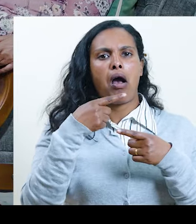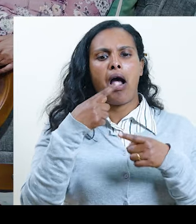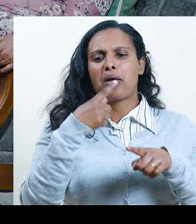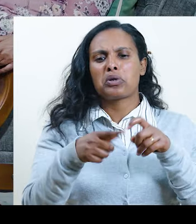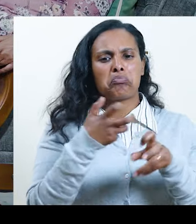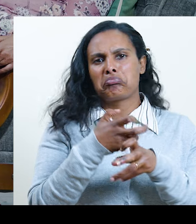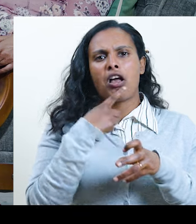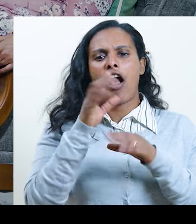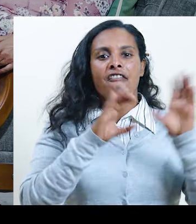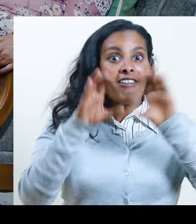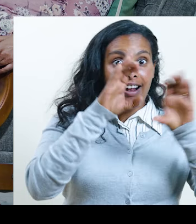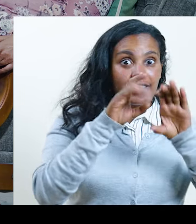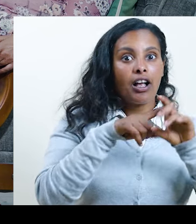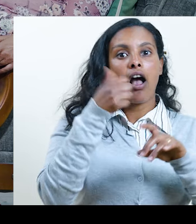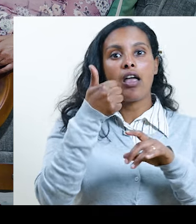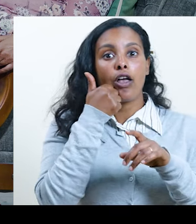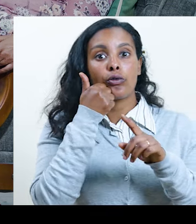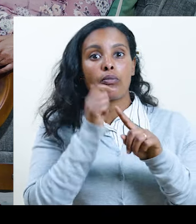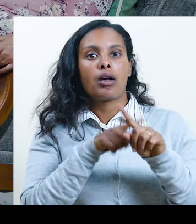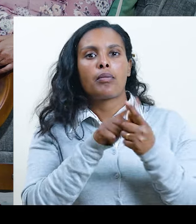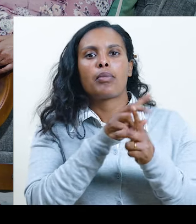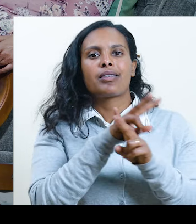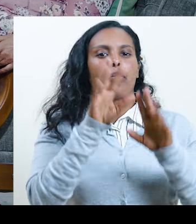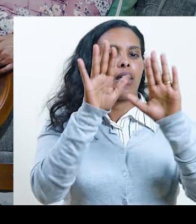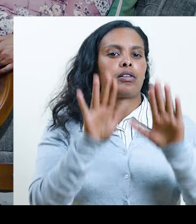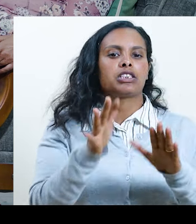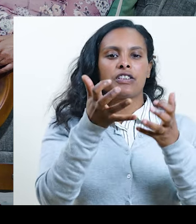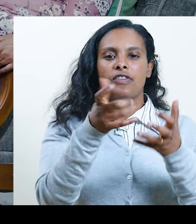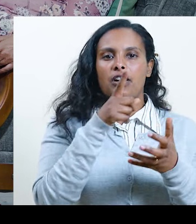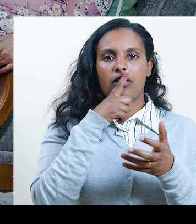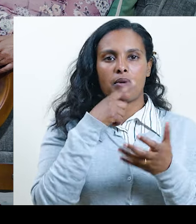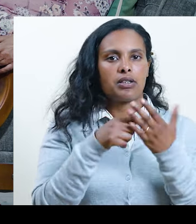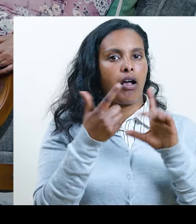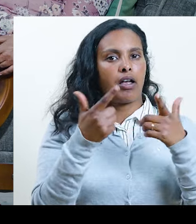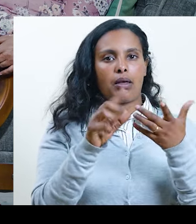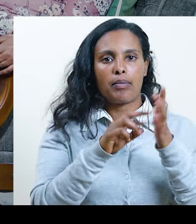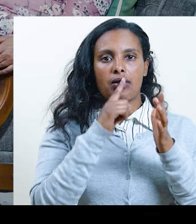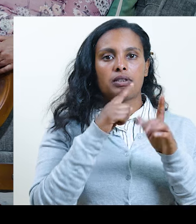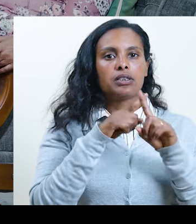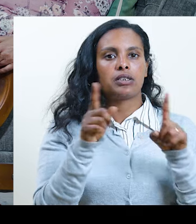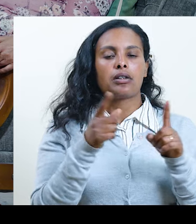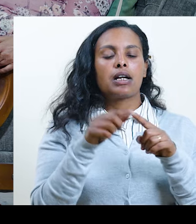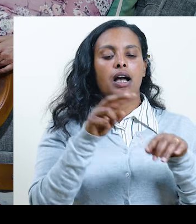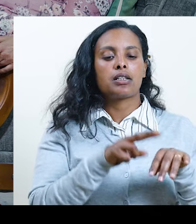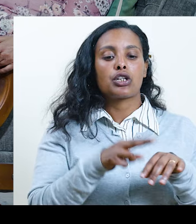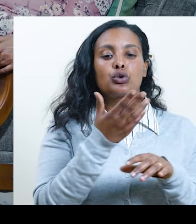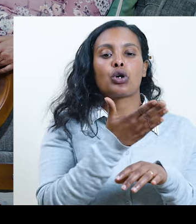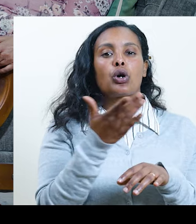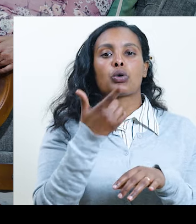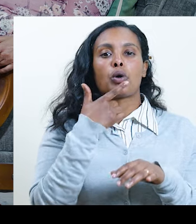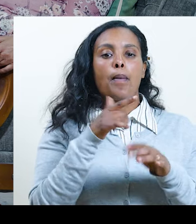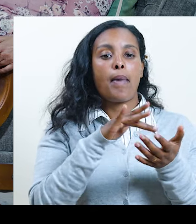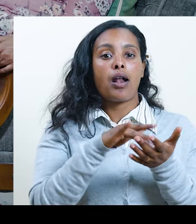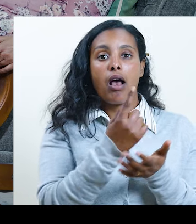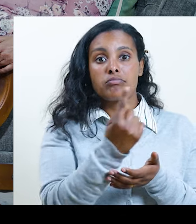ለመቻሏ ሳያግድሽ አፈላልገሽ ማግኘትሽ በጣም እኔ ላደንቅሽ ነው የምፈልገው። በዚህ አጋጣሚ ግን ካነሳሻቸው